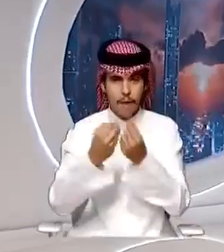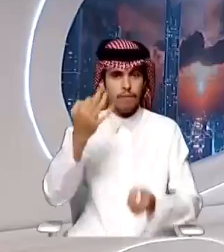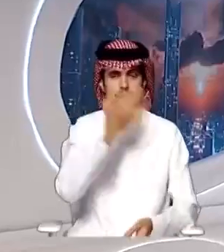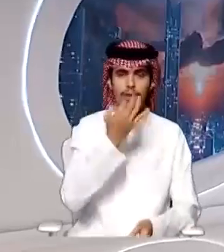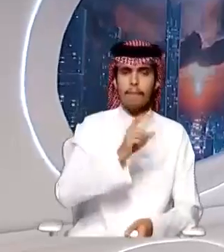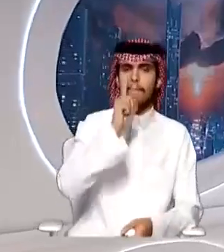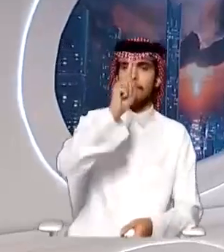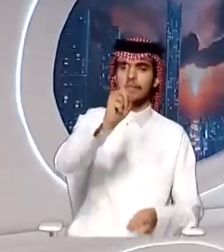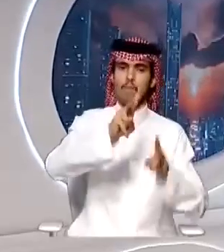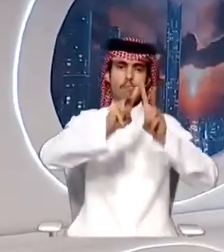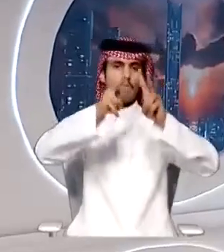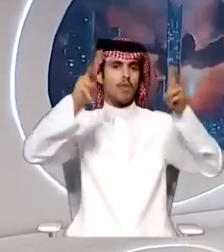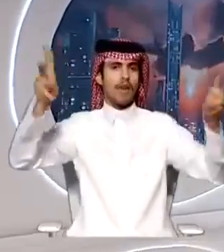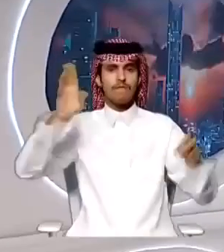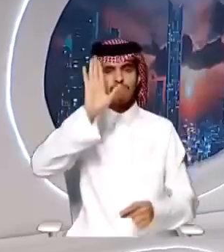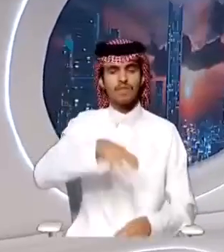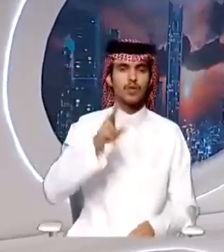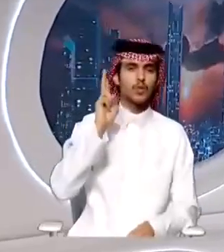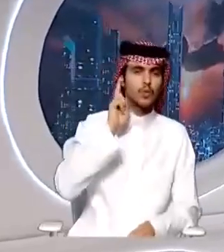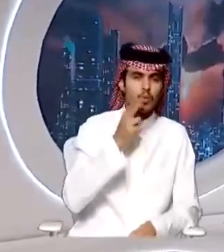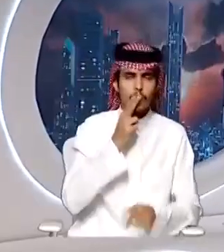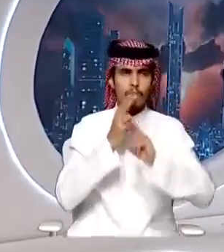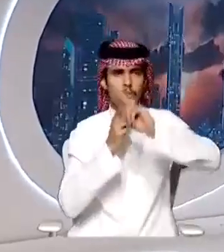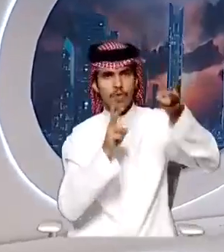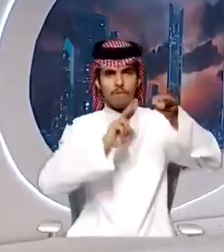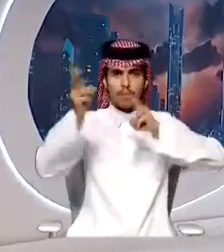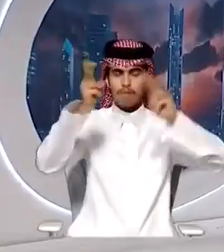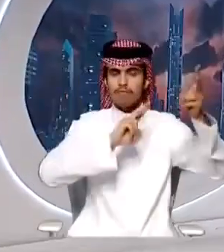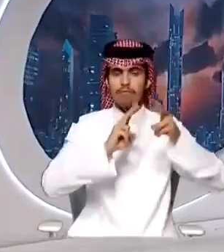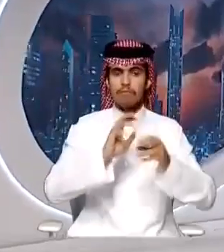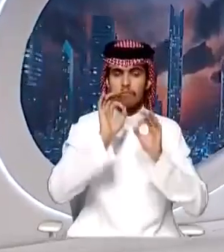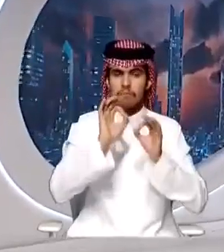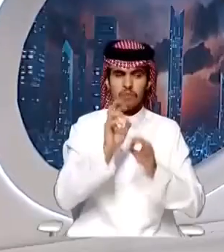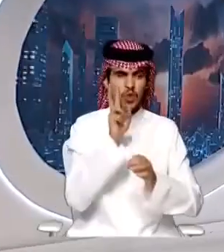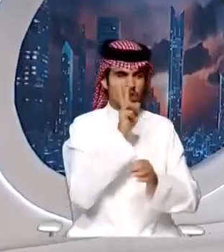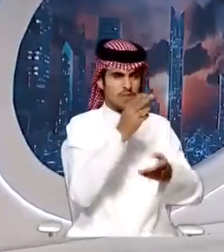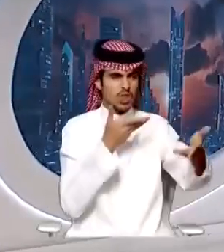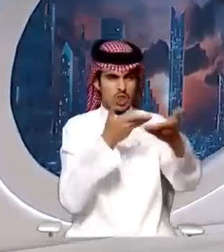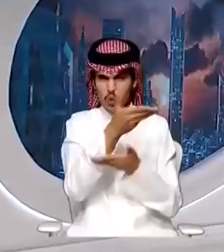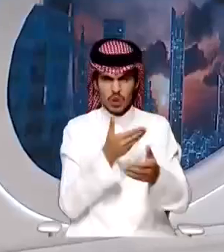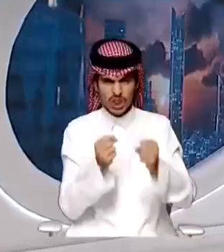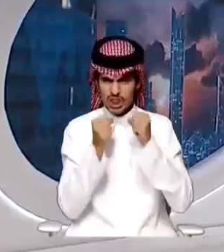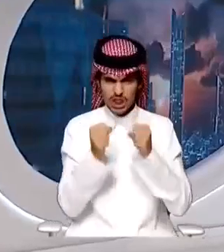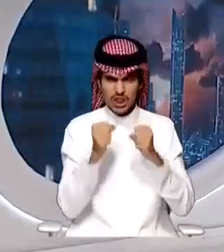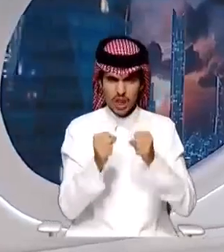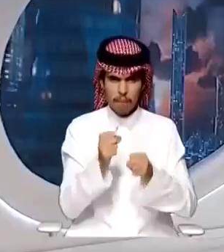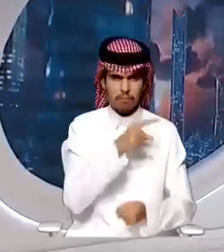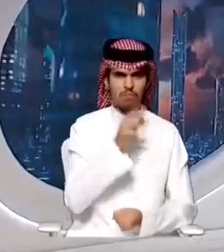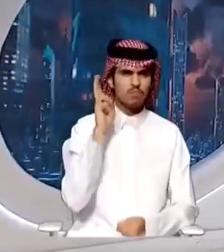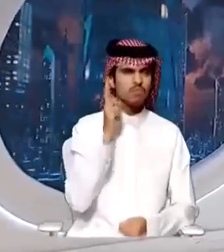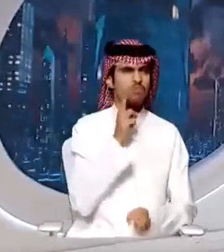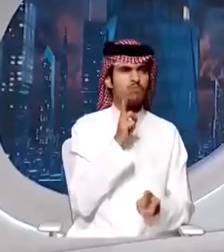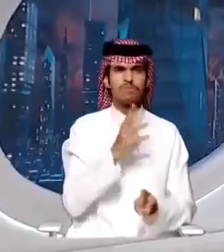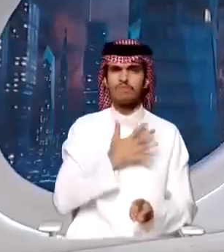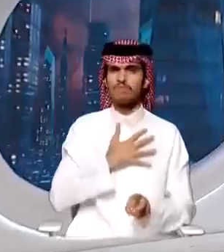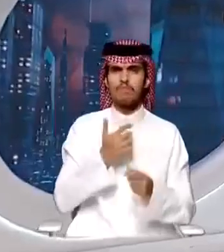يعني من اصم لشخص اخر ومن سامع لشخص اخر كذلك لانه اذا كان في صعوبه في التواصل يجد انه اصم غير موجود في هذا المكان